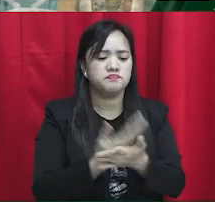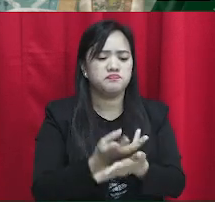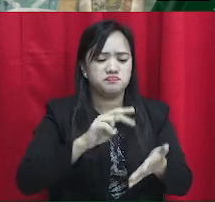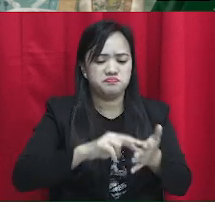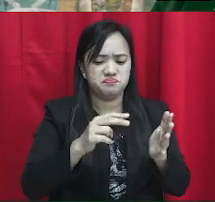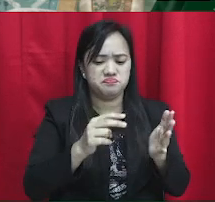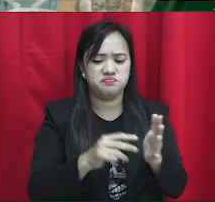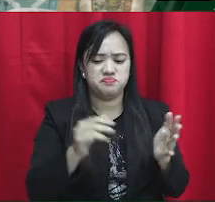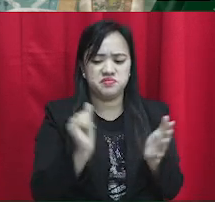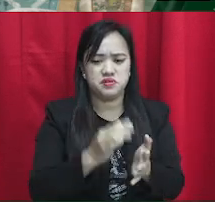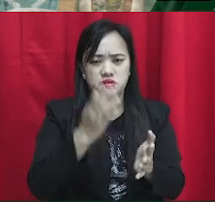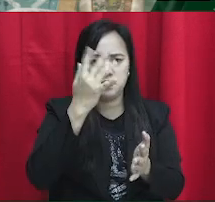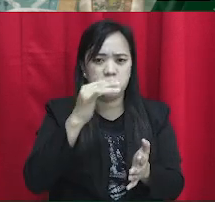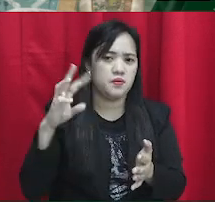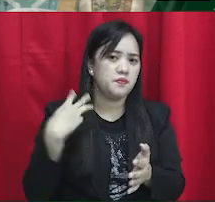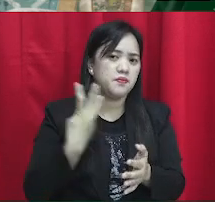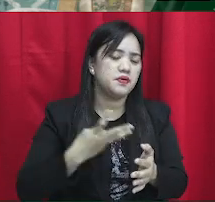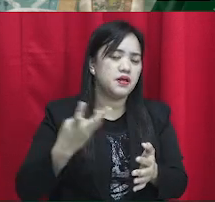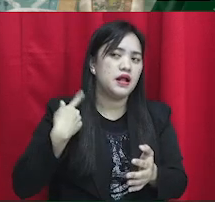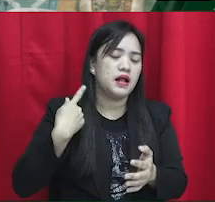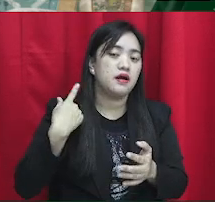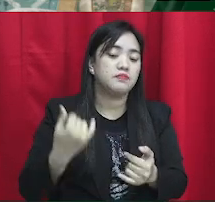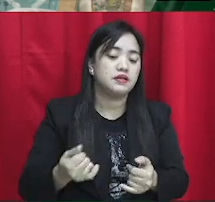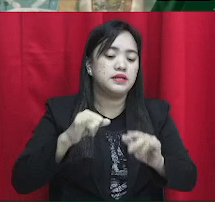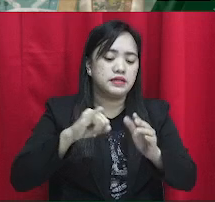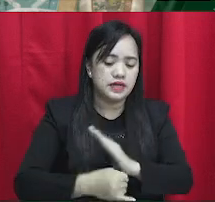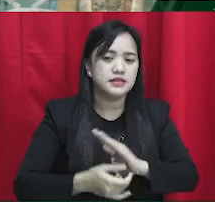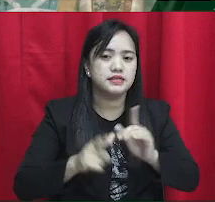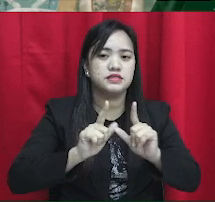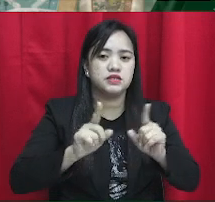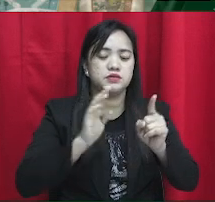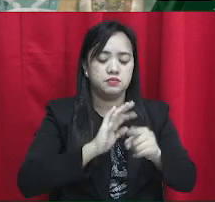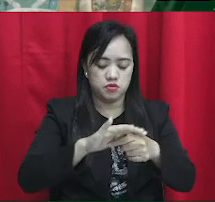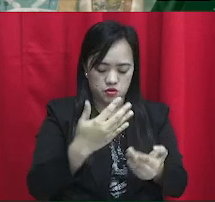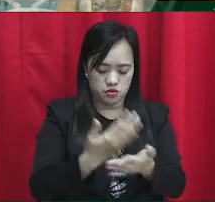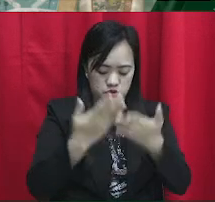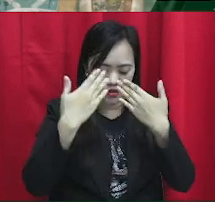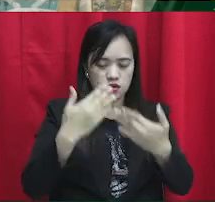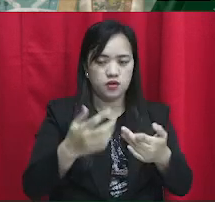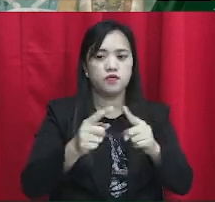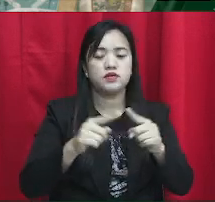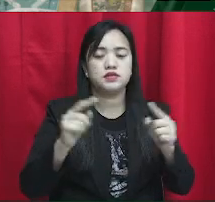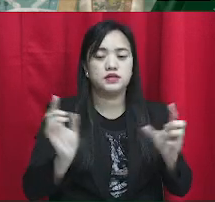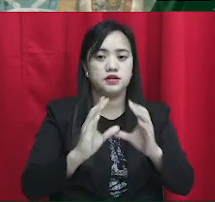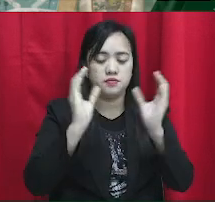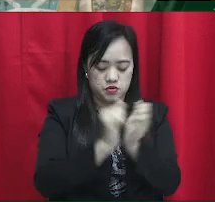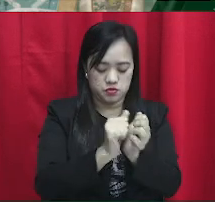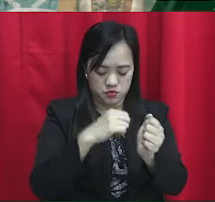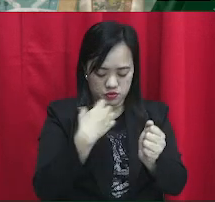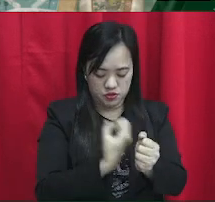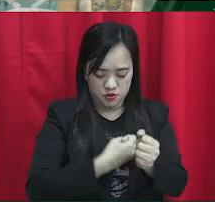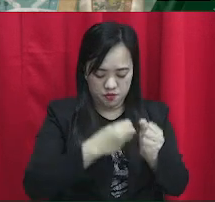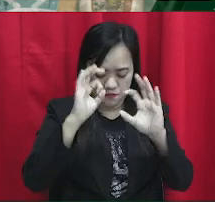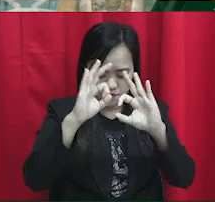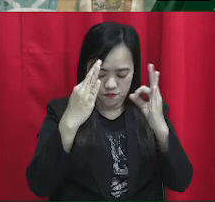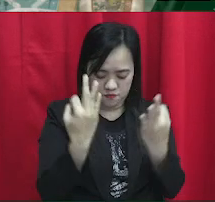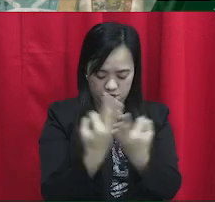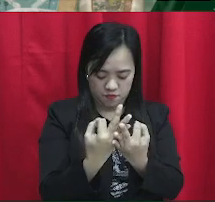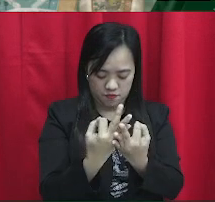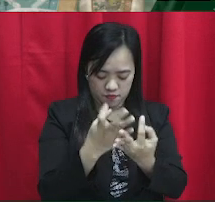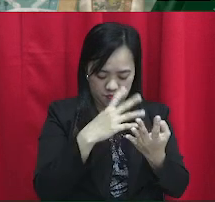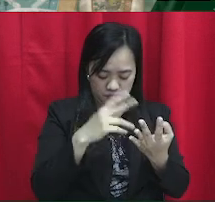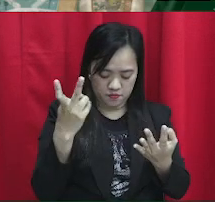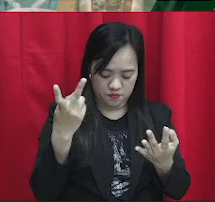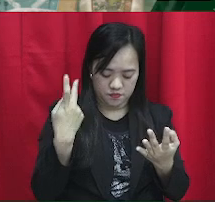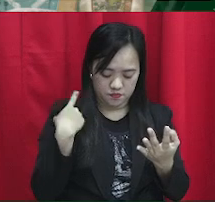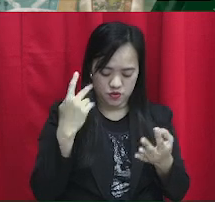us just be thankful na umabot tayo sa panahong ito, and let us celebrate it with our family and friends. Kung may mga, kung